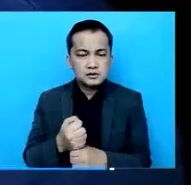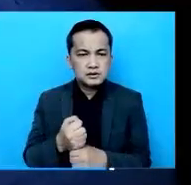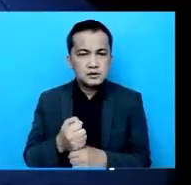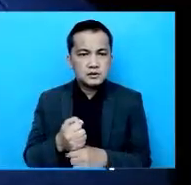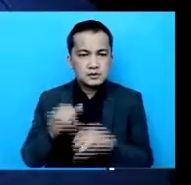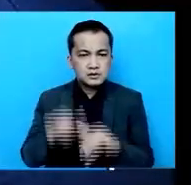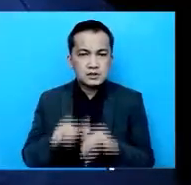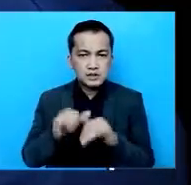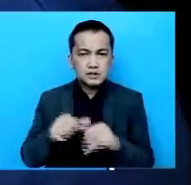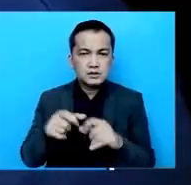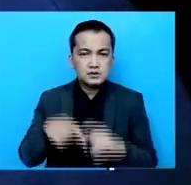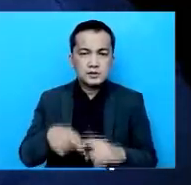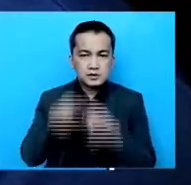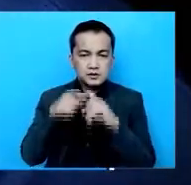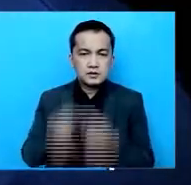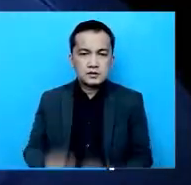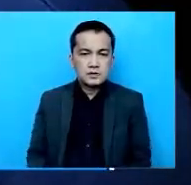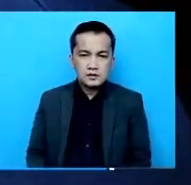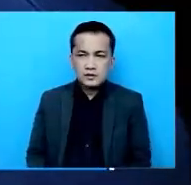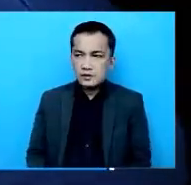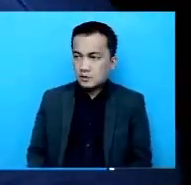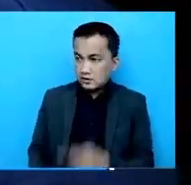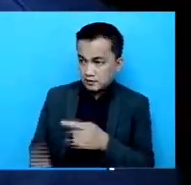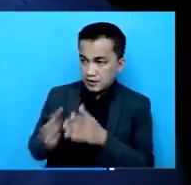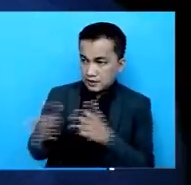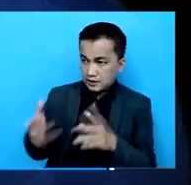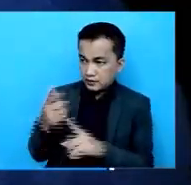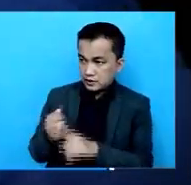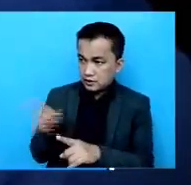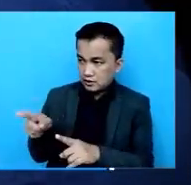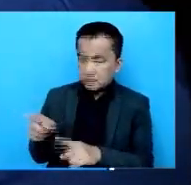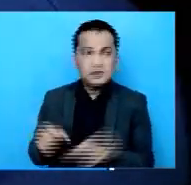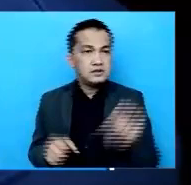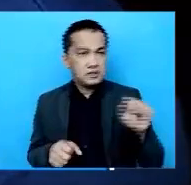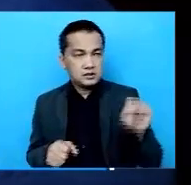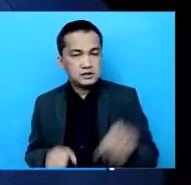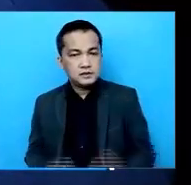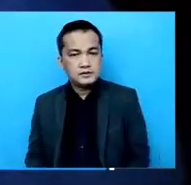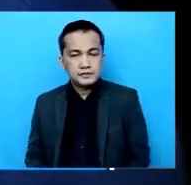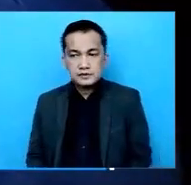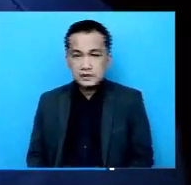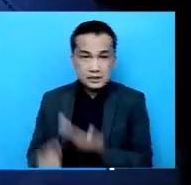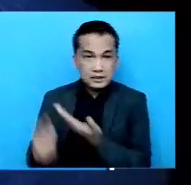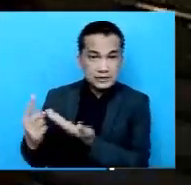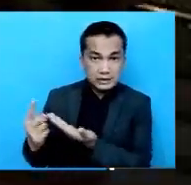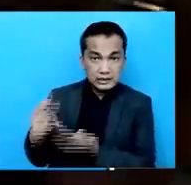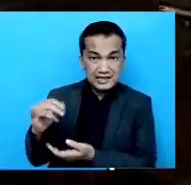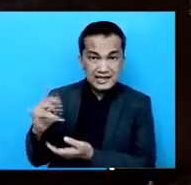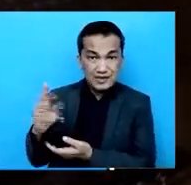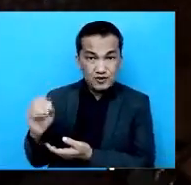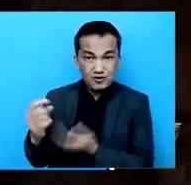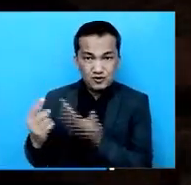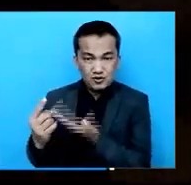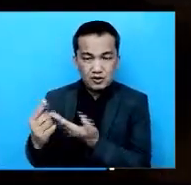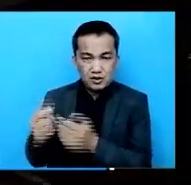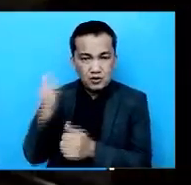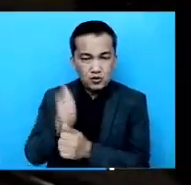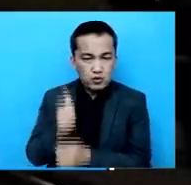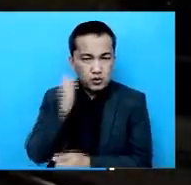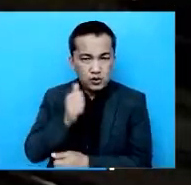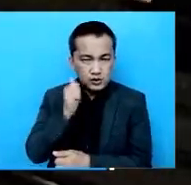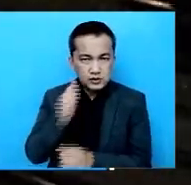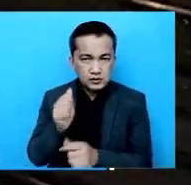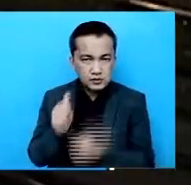pala ito. Malaki po talaga. Gagabihin ka. Si Hinaro, araw-araw bumibiyahe mula sa bagong baryo